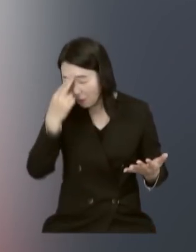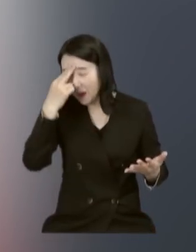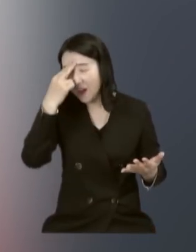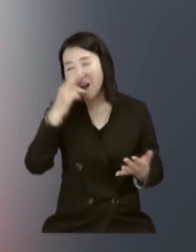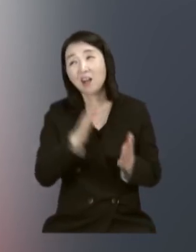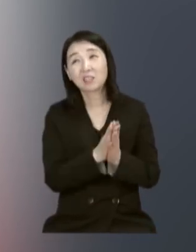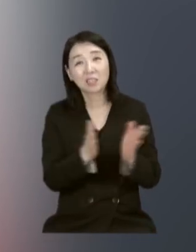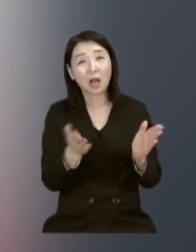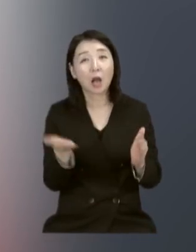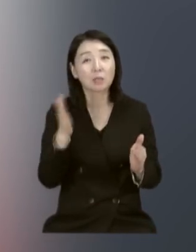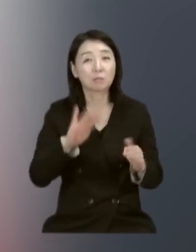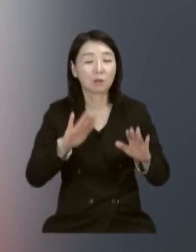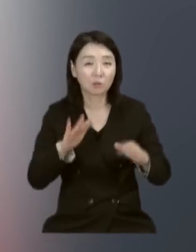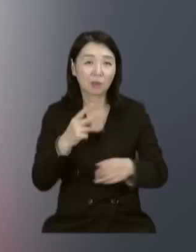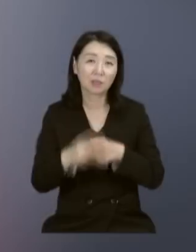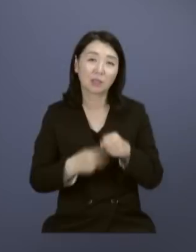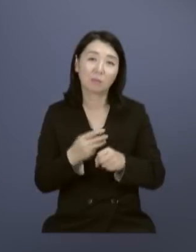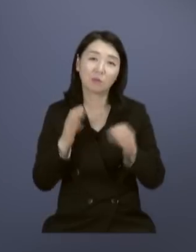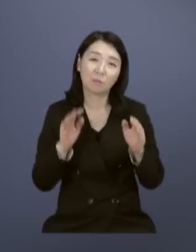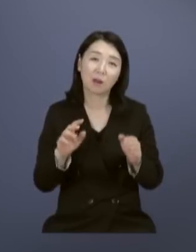그렇습니다. 정말 맨땅에 헤딩해서